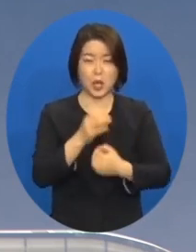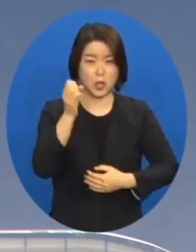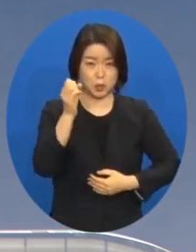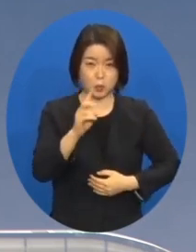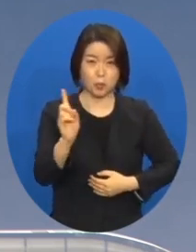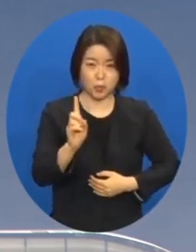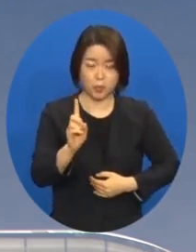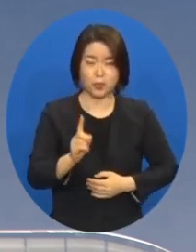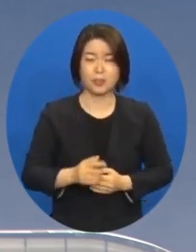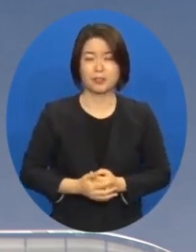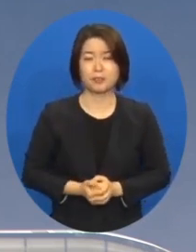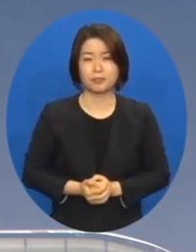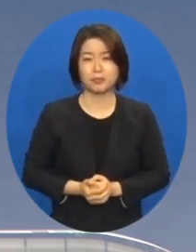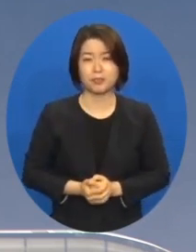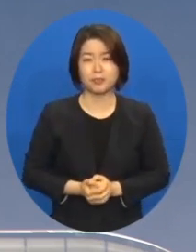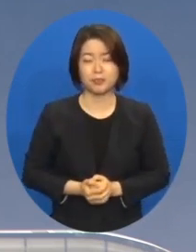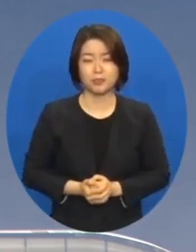하나는